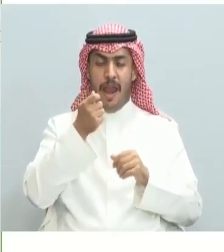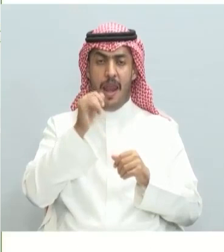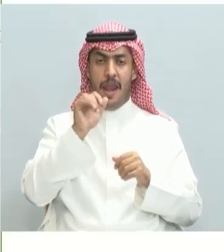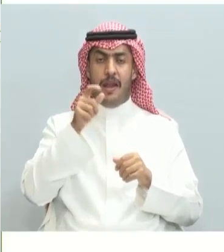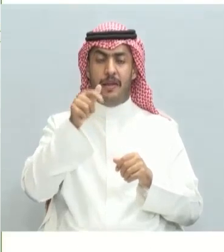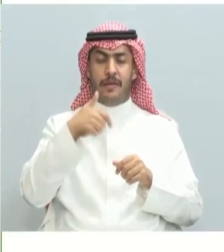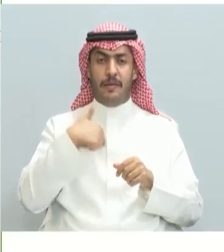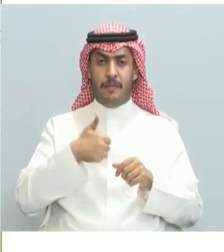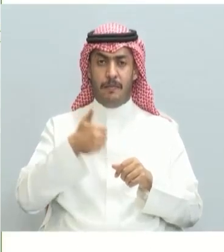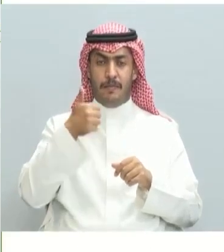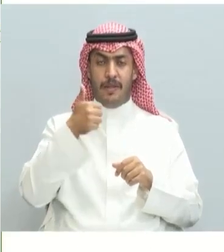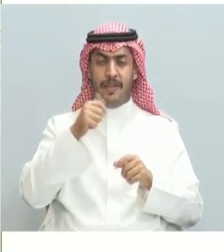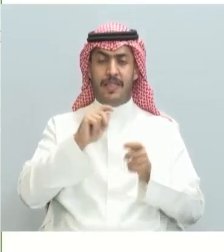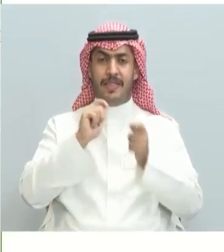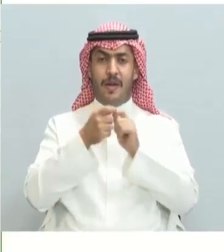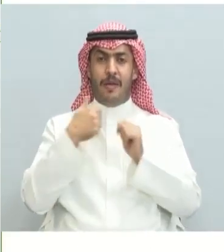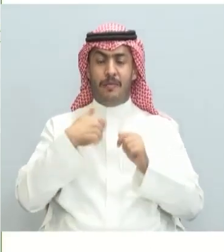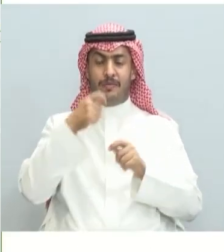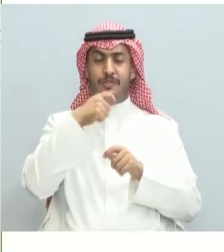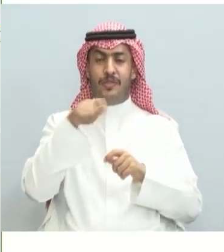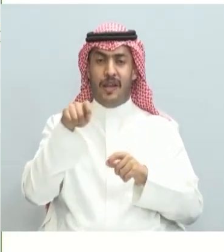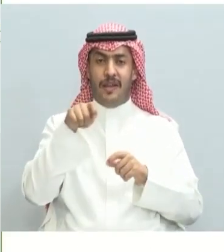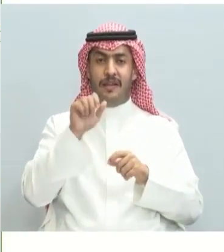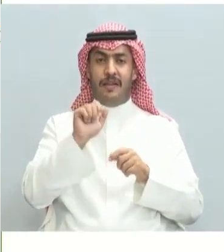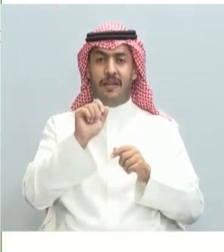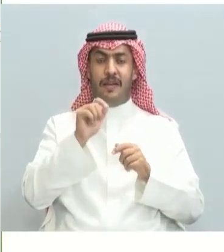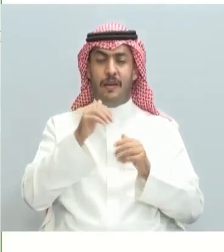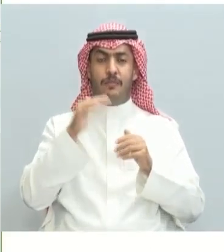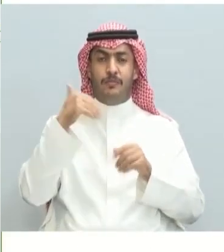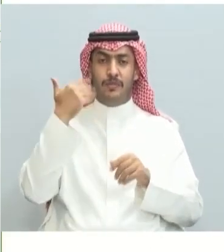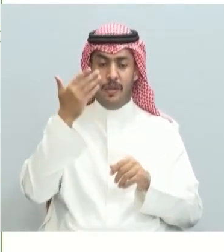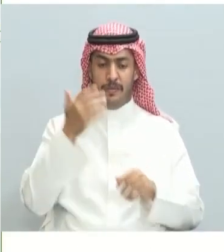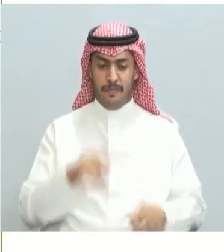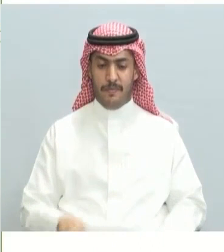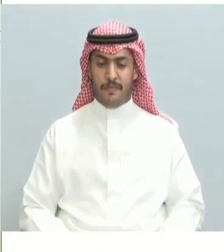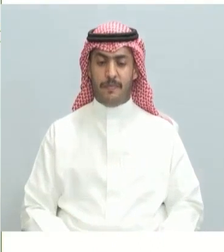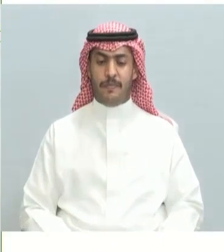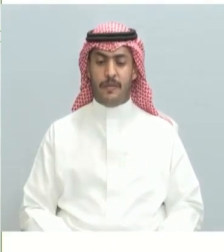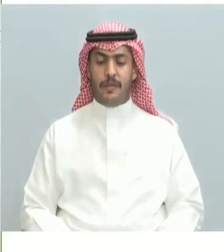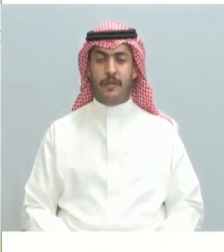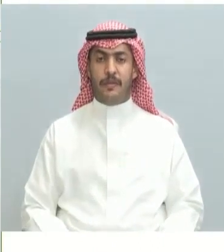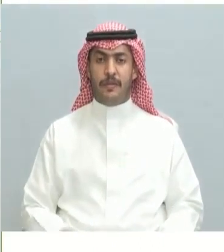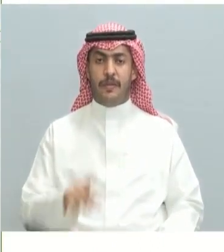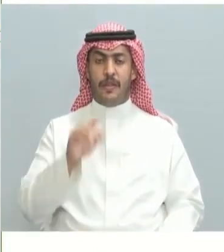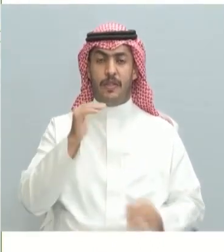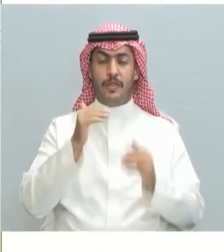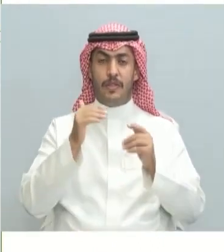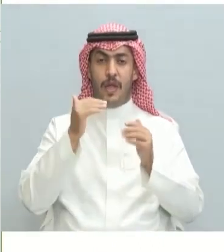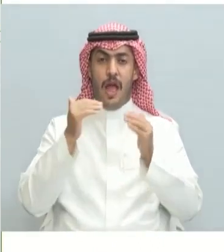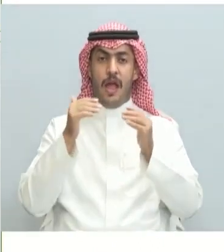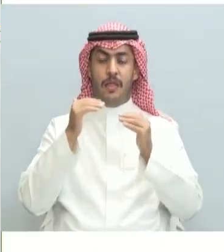انني استطيع تحويل القدره الشرائيه الى المستقبل الدور الاول كان